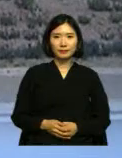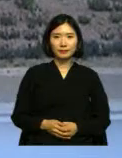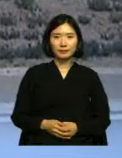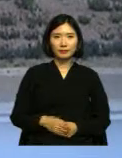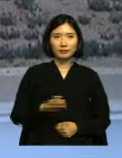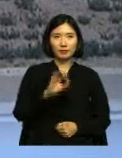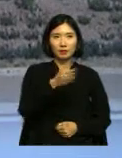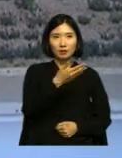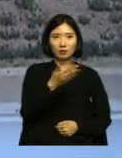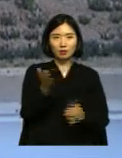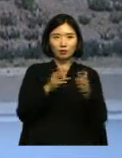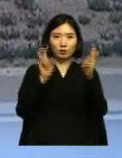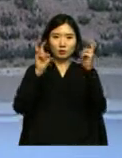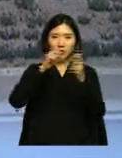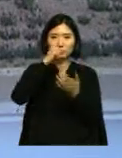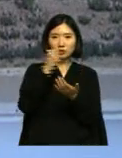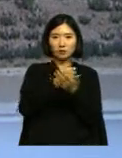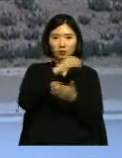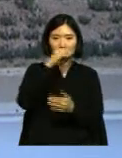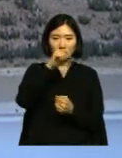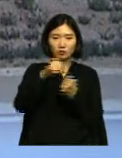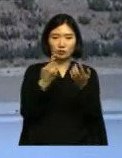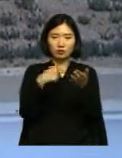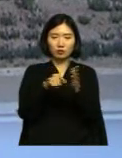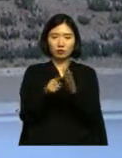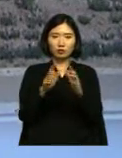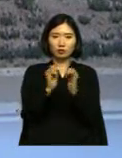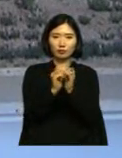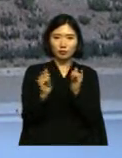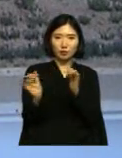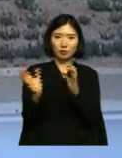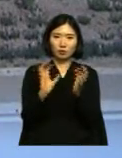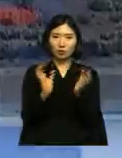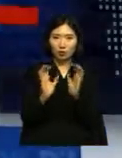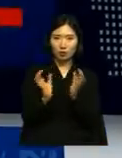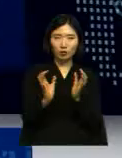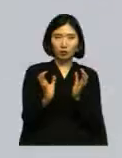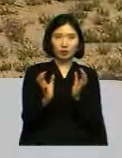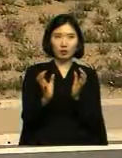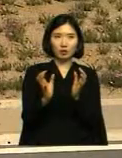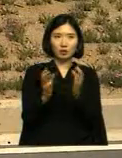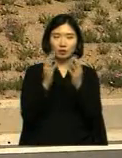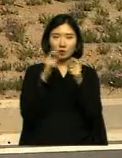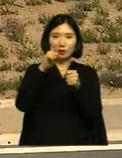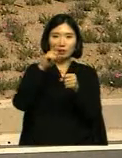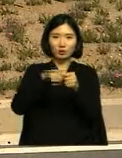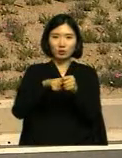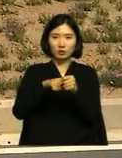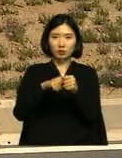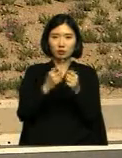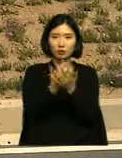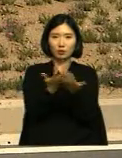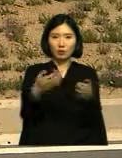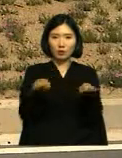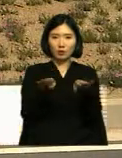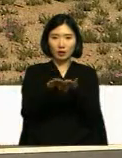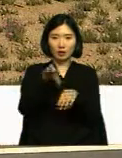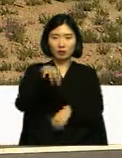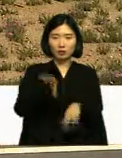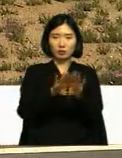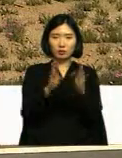양평 04 정상화를 위한 군민 토론회가 오는 20일 강상 다목적 복지회관 에서 열립니다